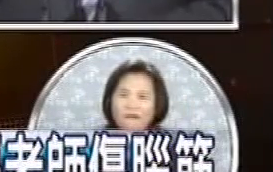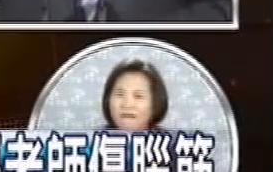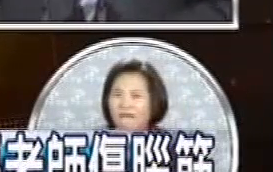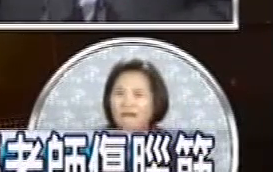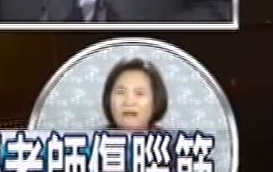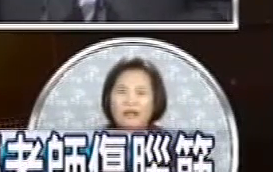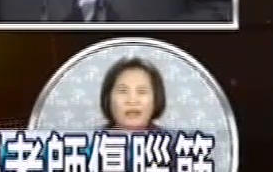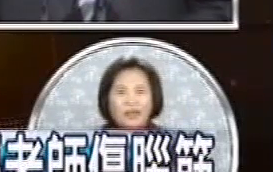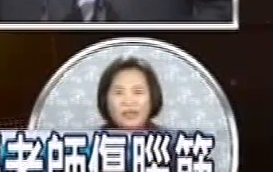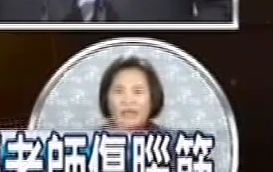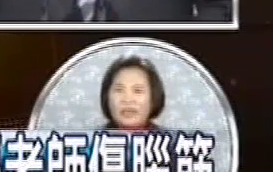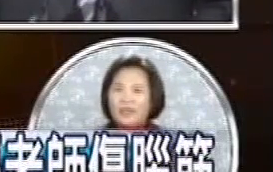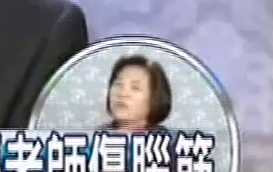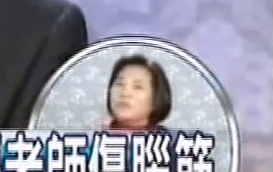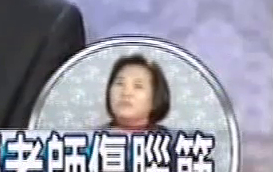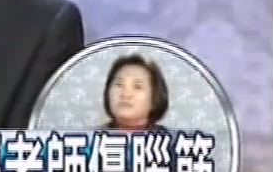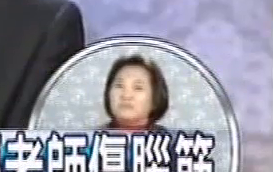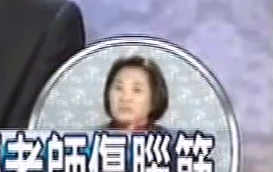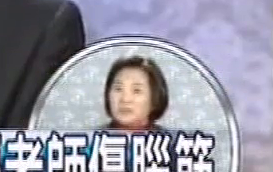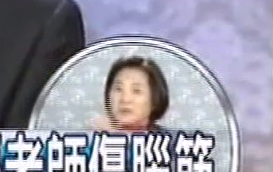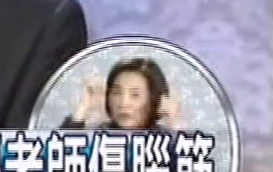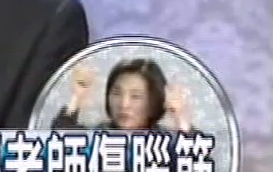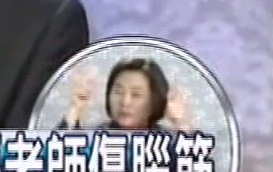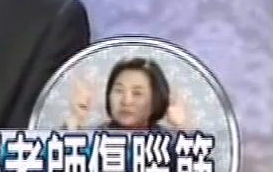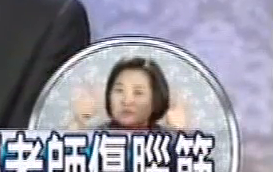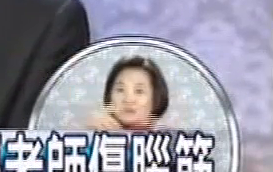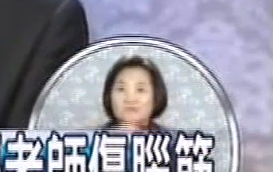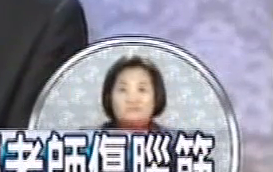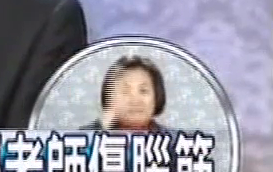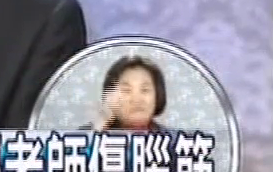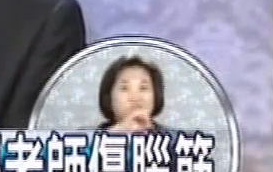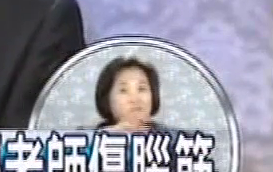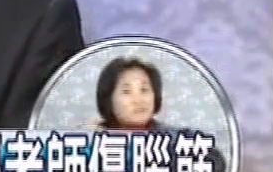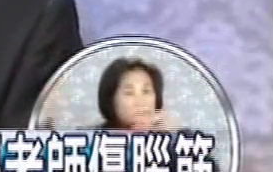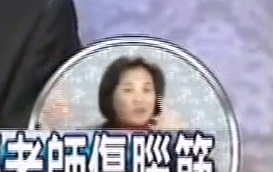政治素人独树一格的表达方式成了亮眼。 TVBS 新闻综合报道。